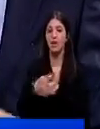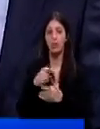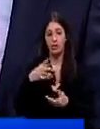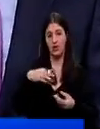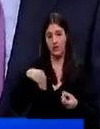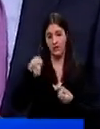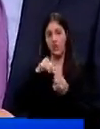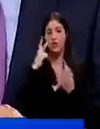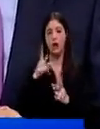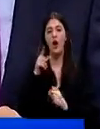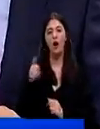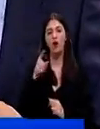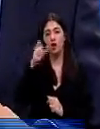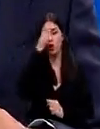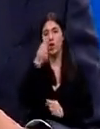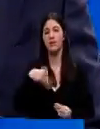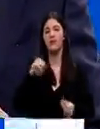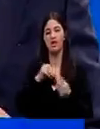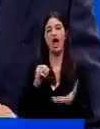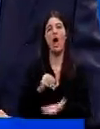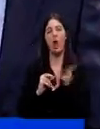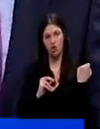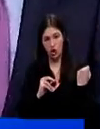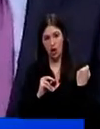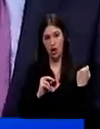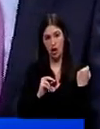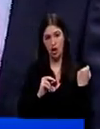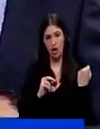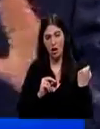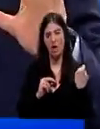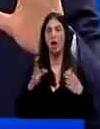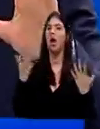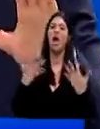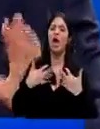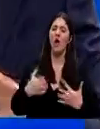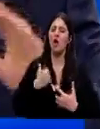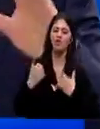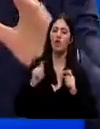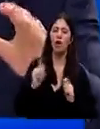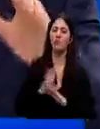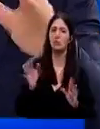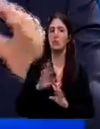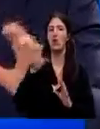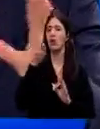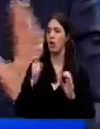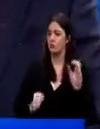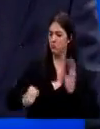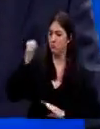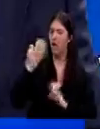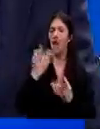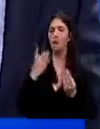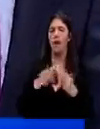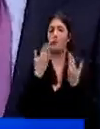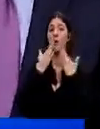bir şekilde onun Türk lirası faizini alacak. Endişe etmesin. Dolar yükselirse de herhangi bir